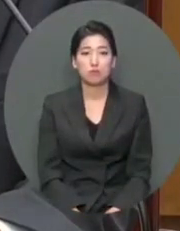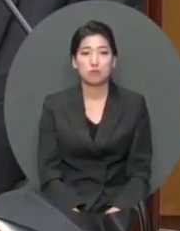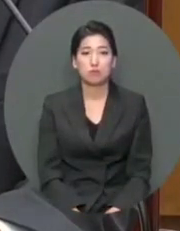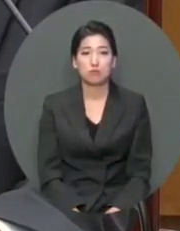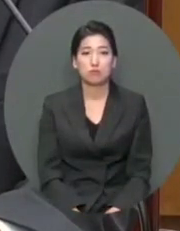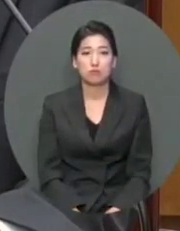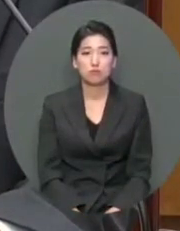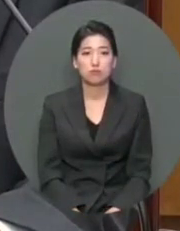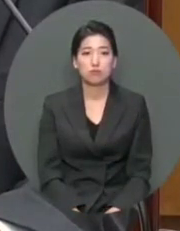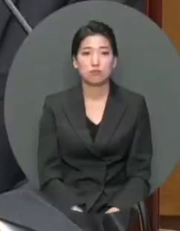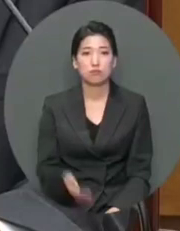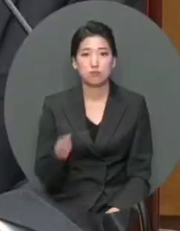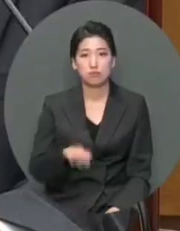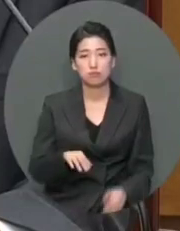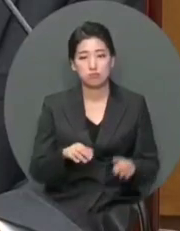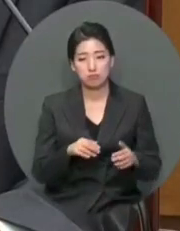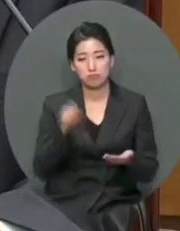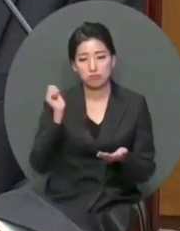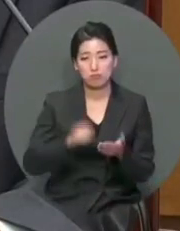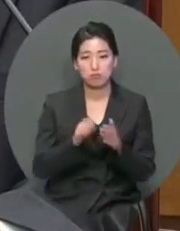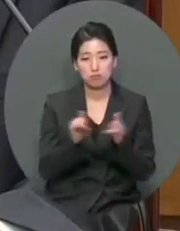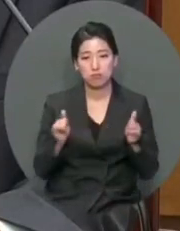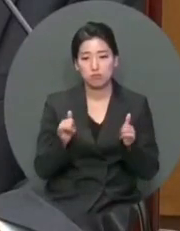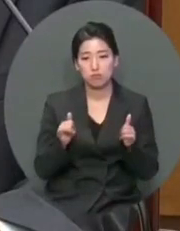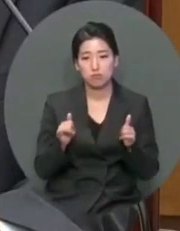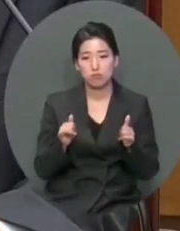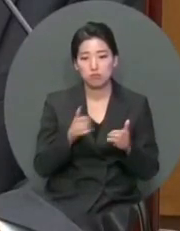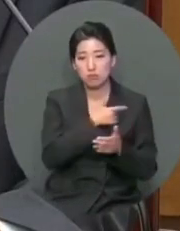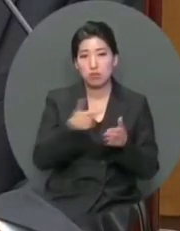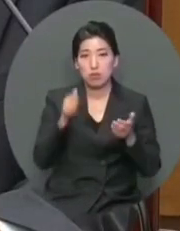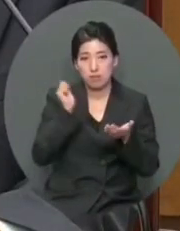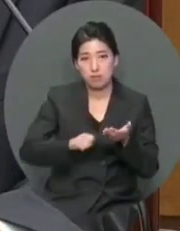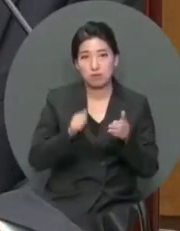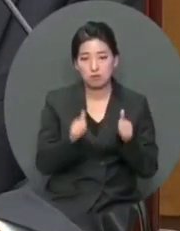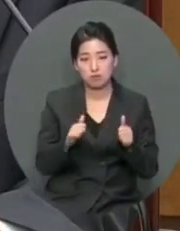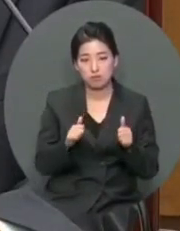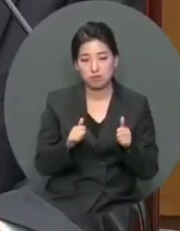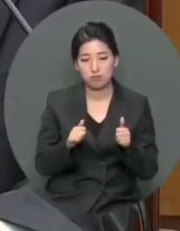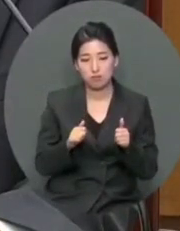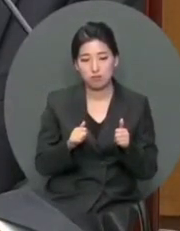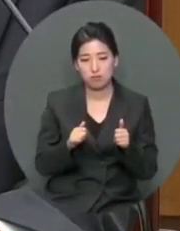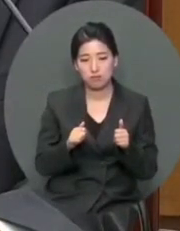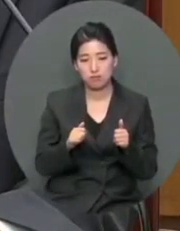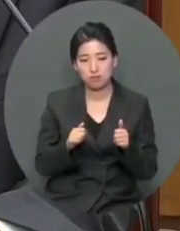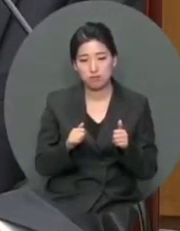전원합의체에서 그 회부된 지 3개월 만에